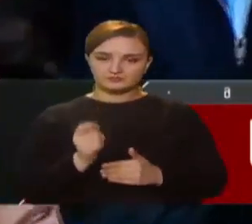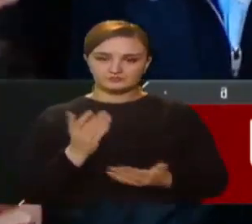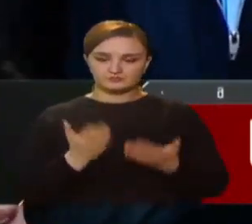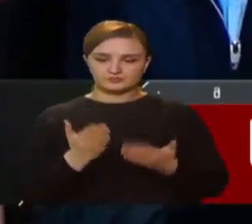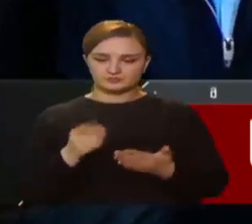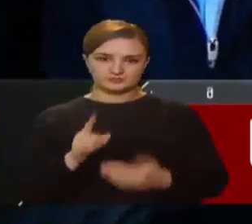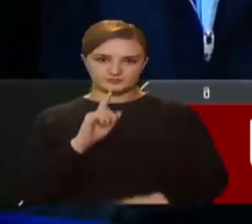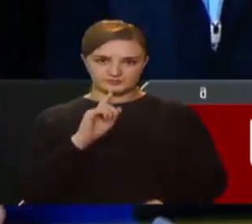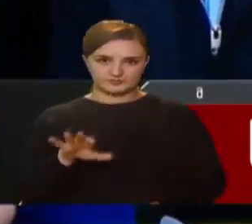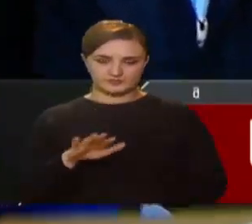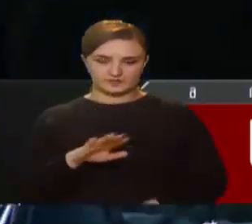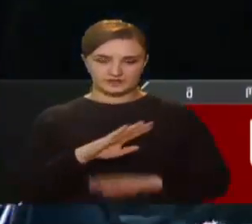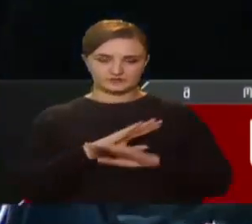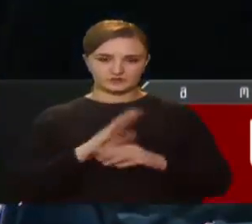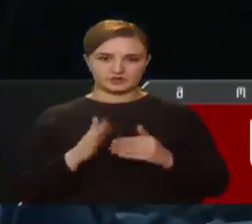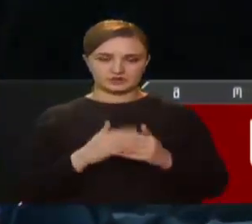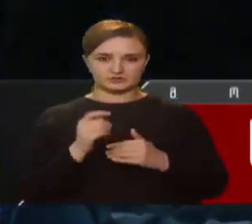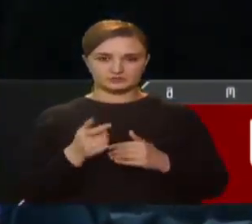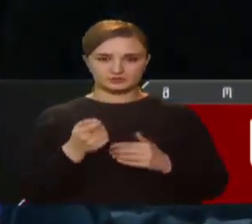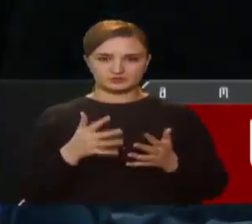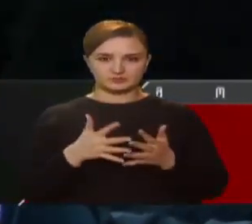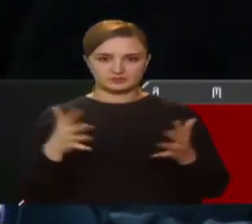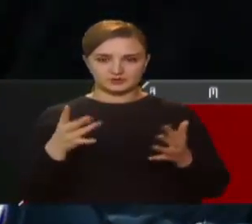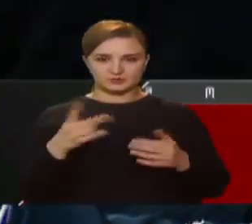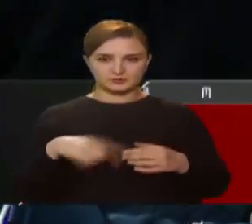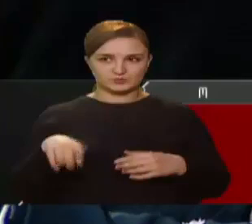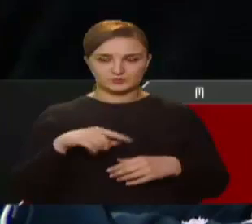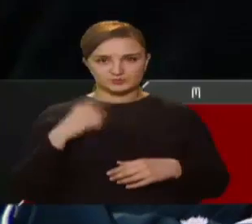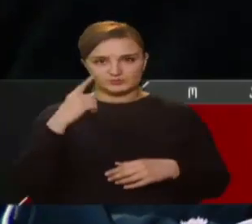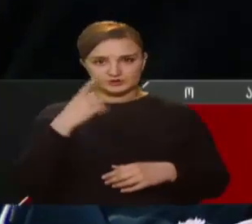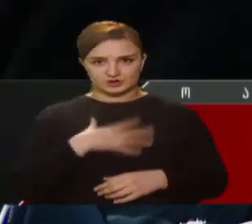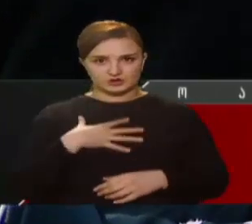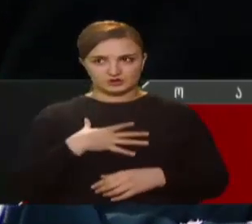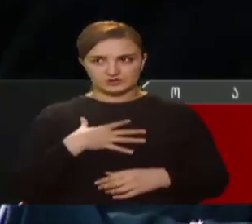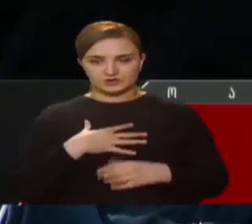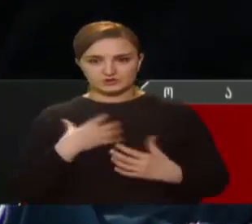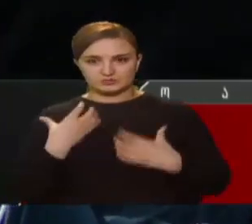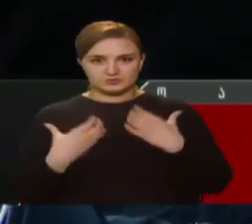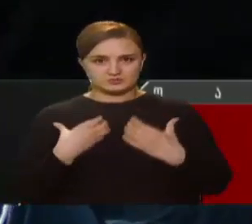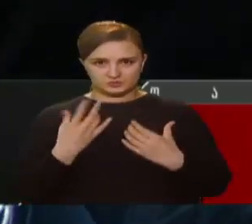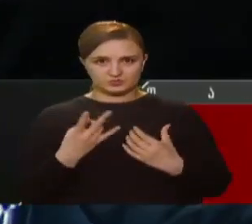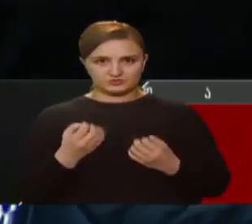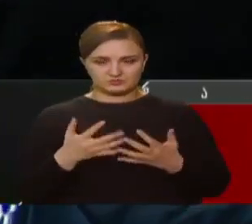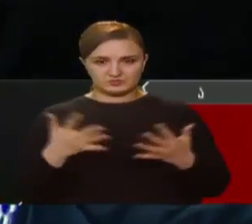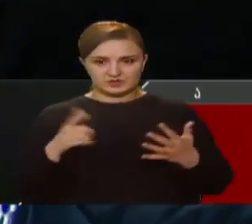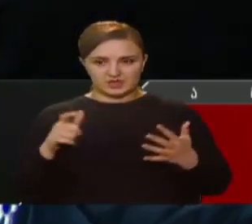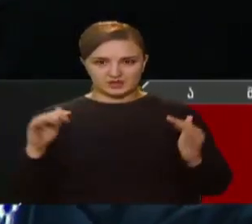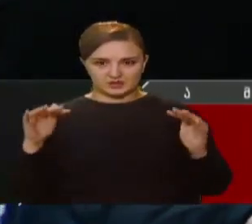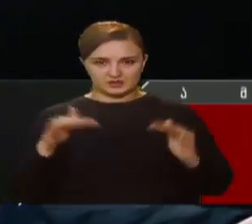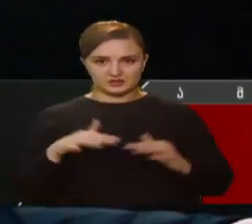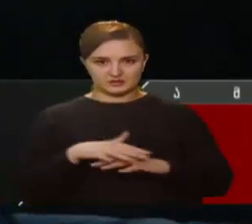თუ არ გამოუტანენ სასიკვდილო განაჩენს ცოტა მეტად რომ შევწუხდეთ აი აქ და ცოტა მეტნი რომ